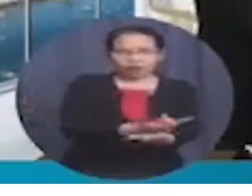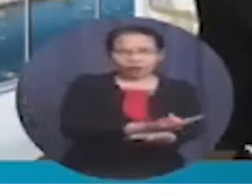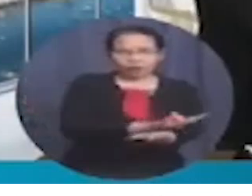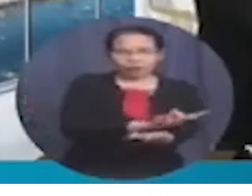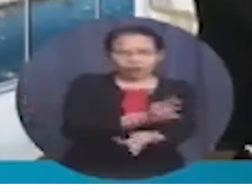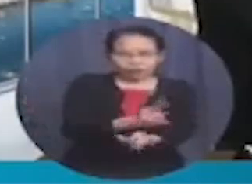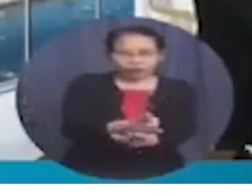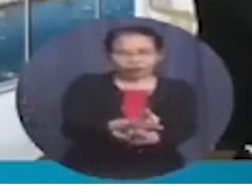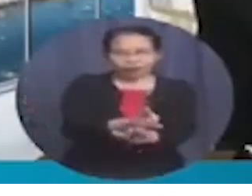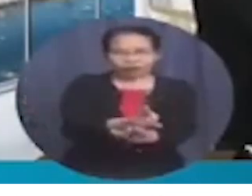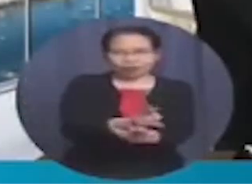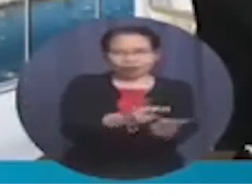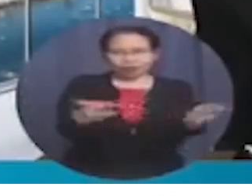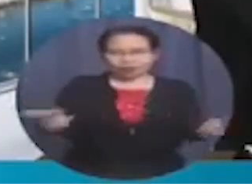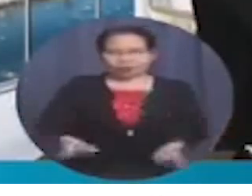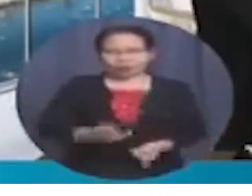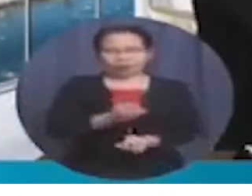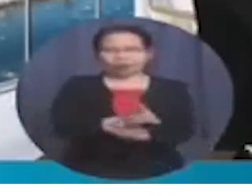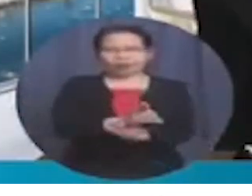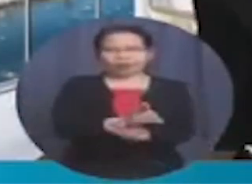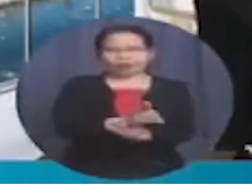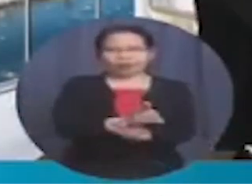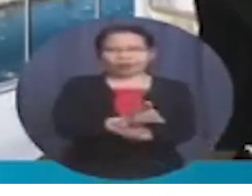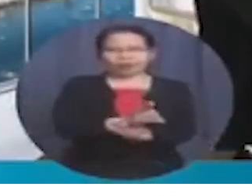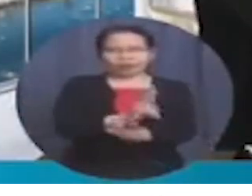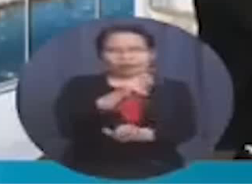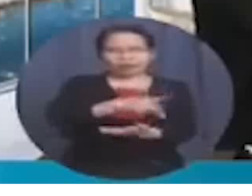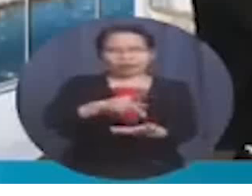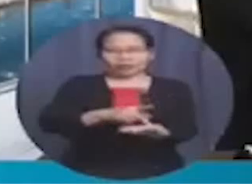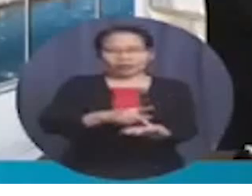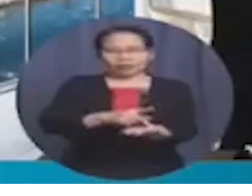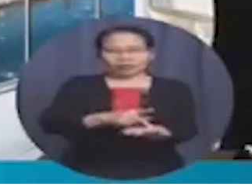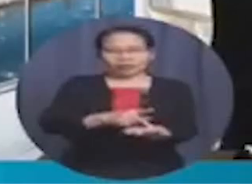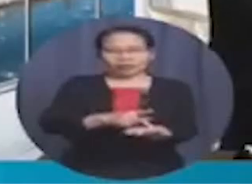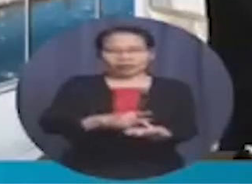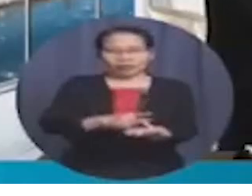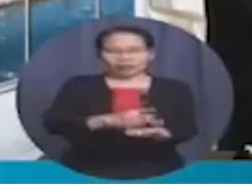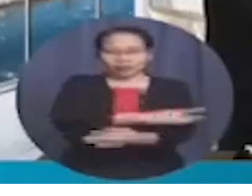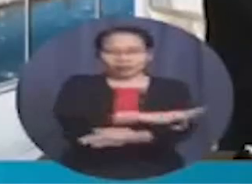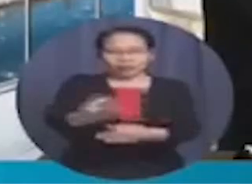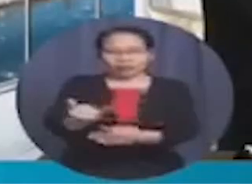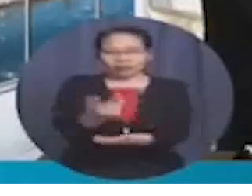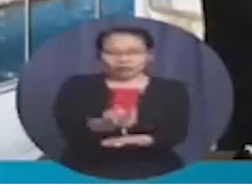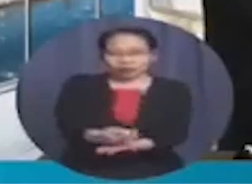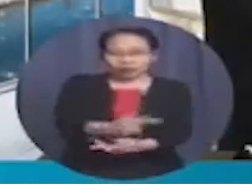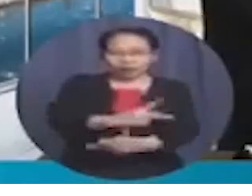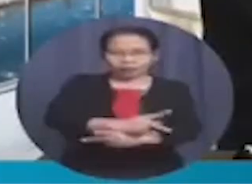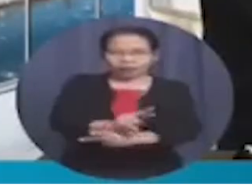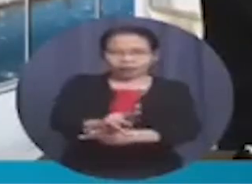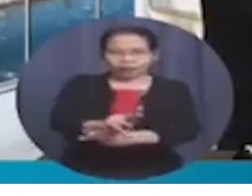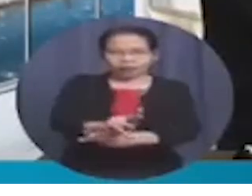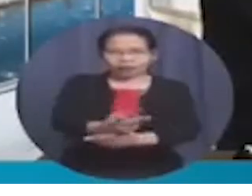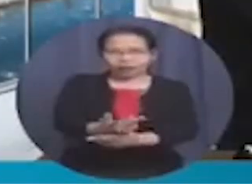O tama ron, hanggang doon sa lugar na yun, tama. In fields they lay keeping their sheep. Pero yung ikatlo,